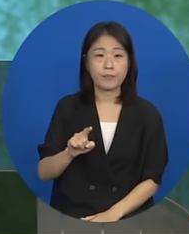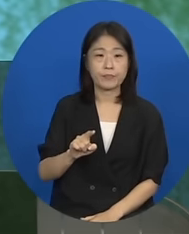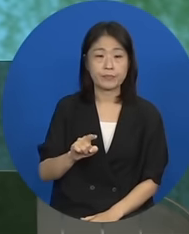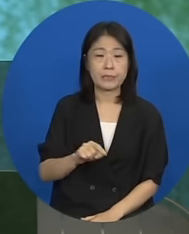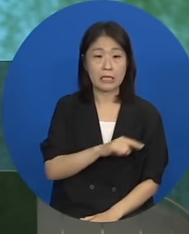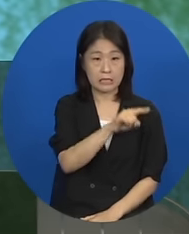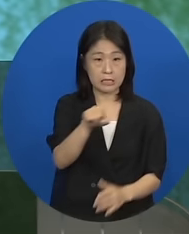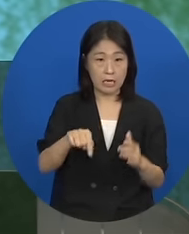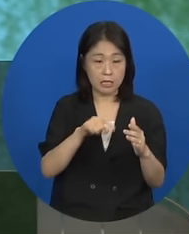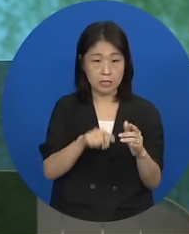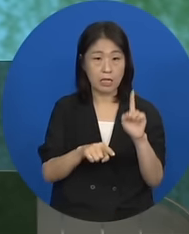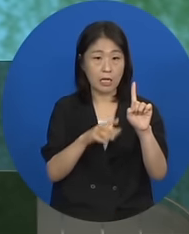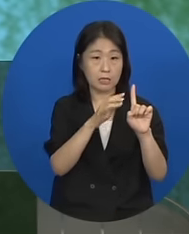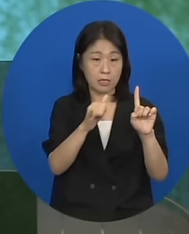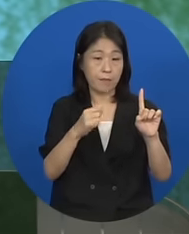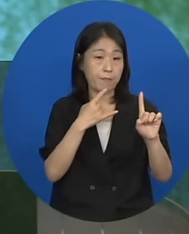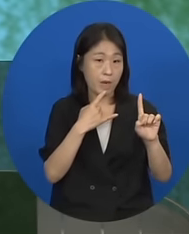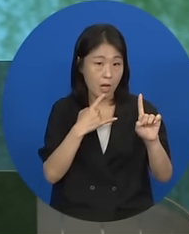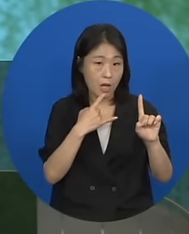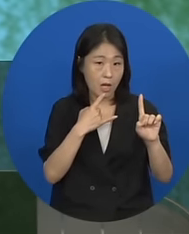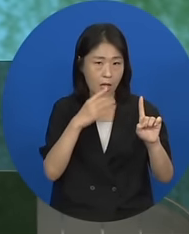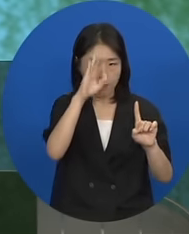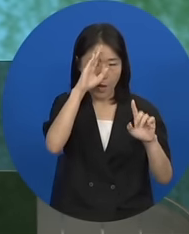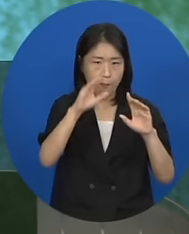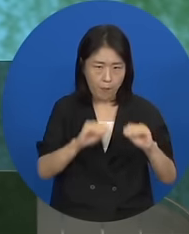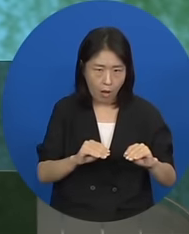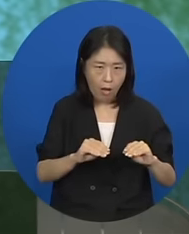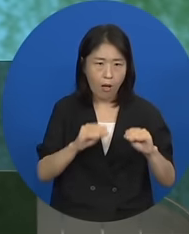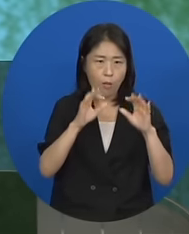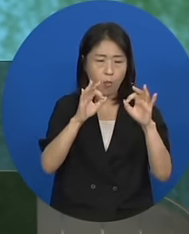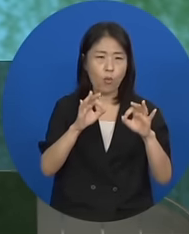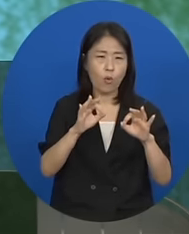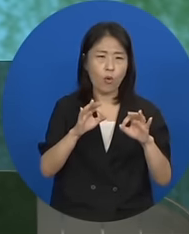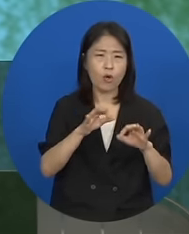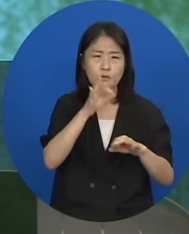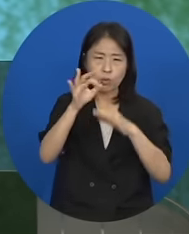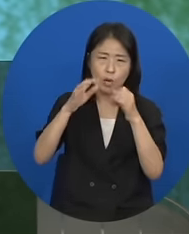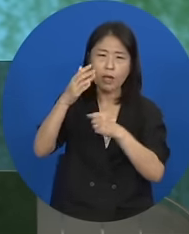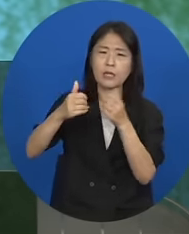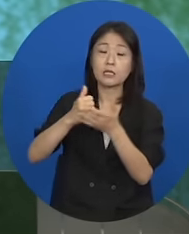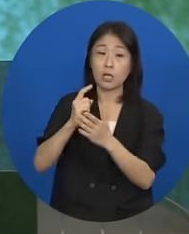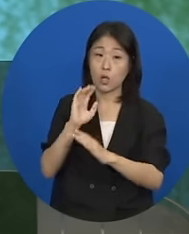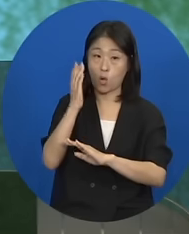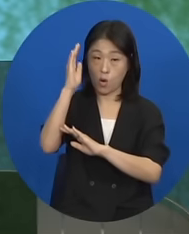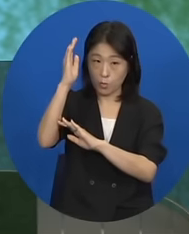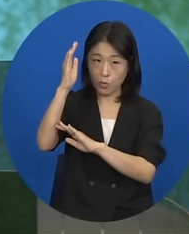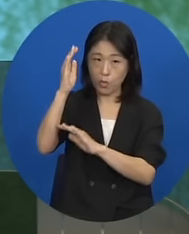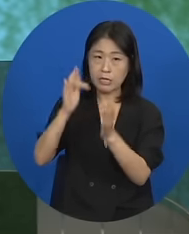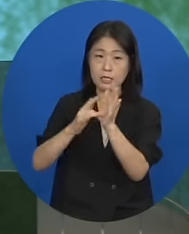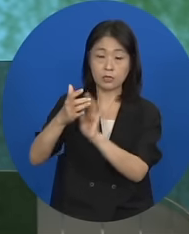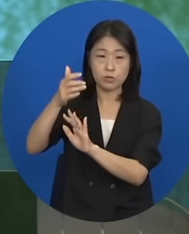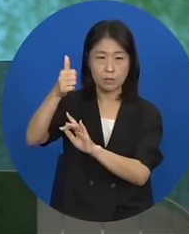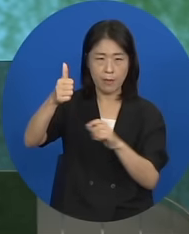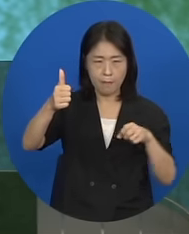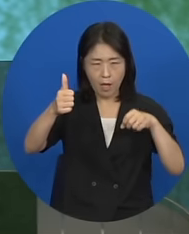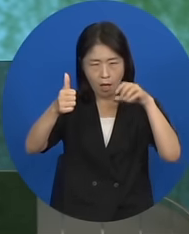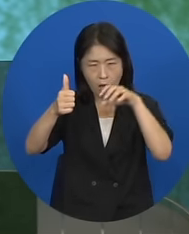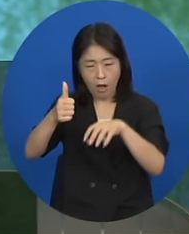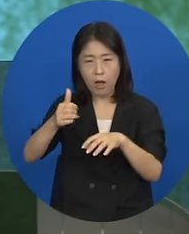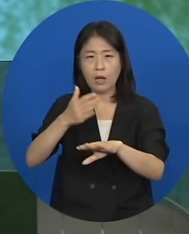사람은 자기의 병이 나온 것을 보고 큰소리로 하나님께 영광을 올 면 돌아와서 예수의 발 앞에 엎드려 감사를